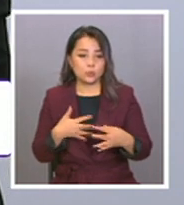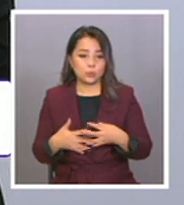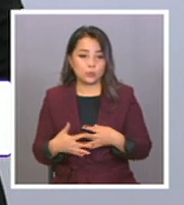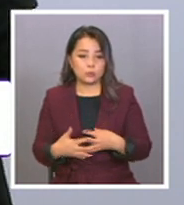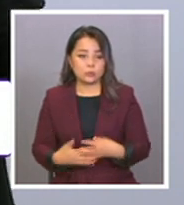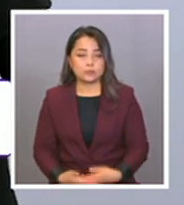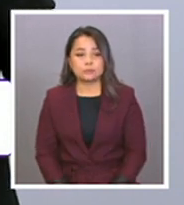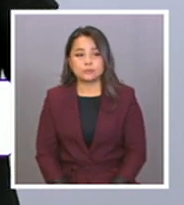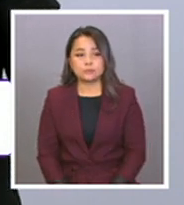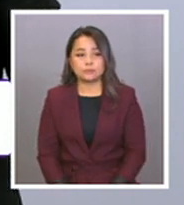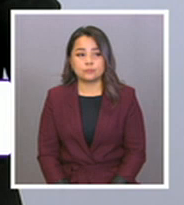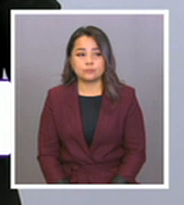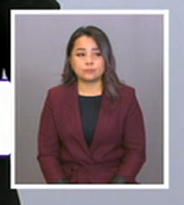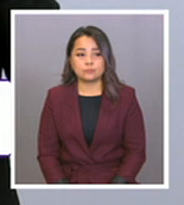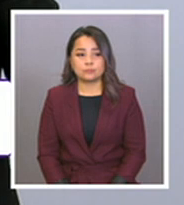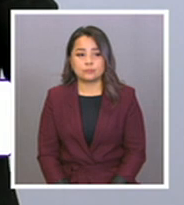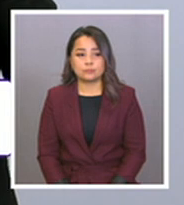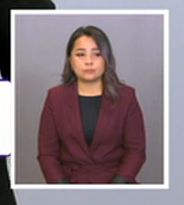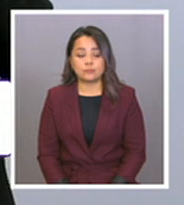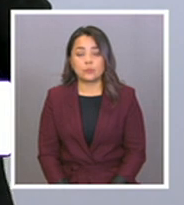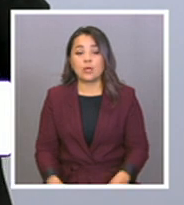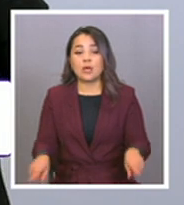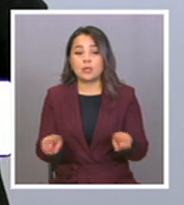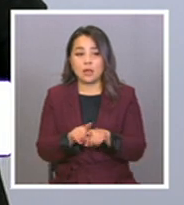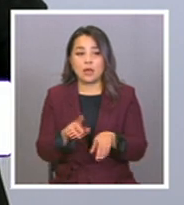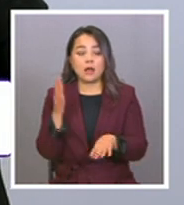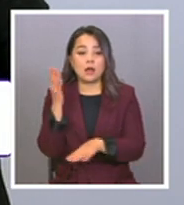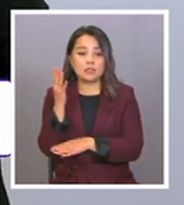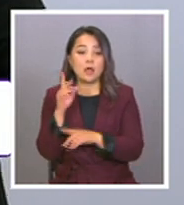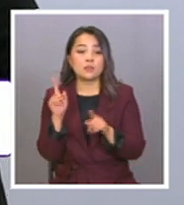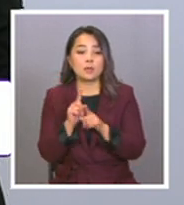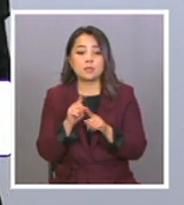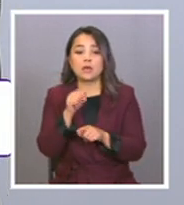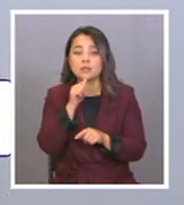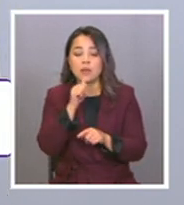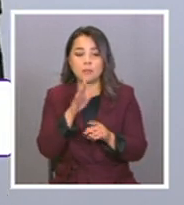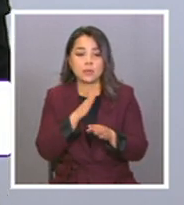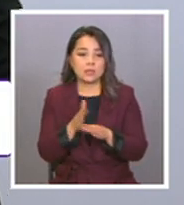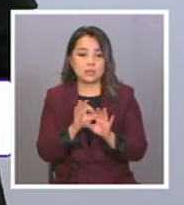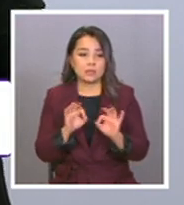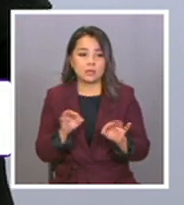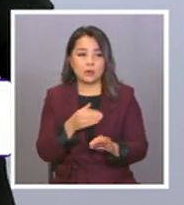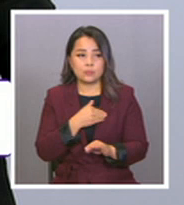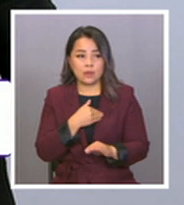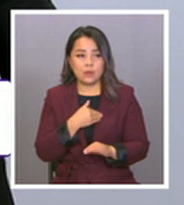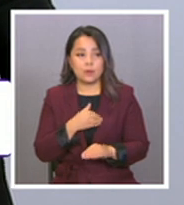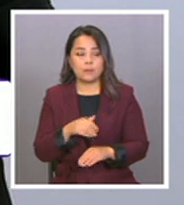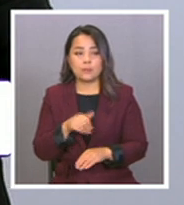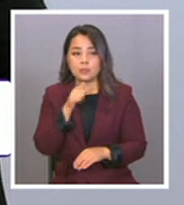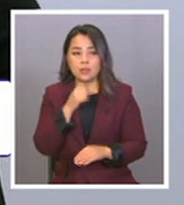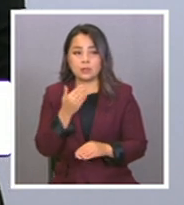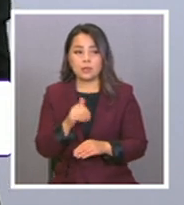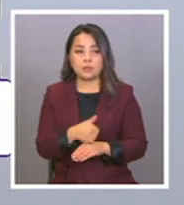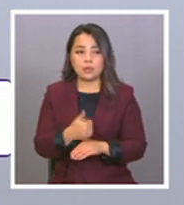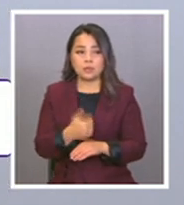Дәл сол секілді кәдімгі қарағайды жіктеп көрейік. Патшалық өсімдіктер.